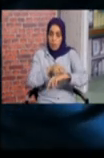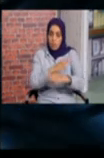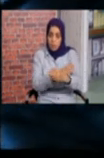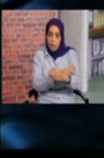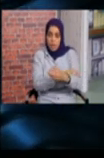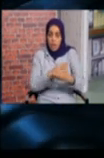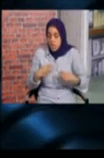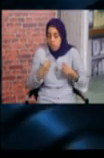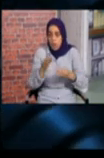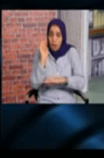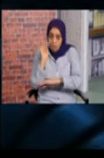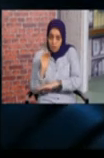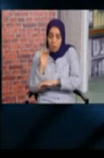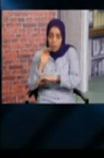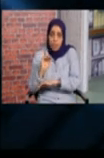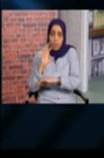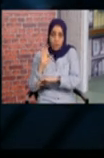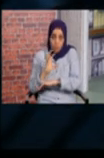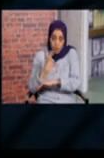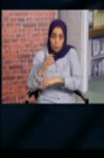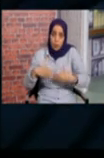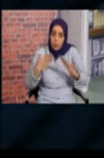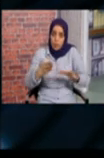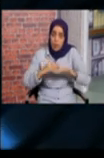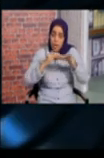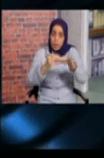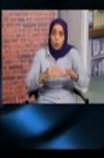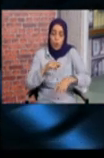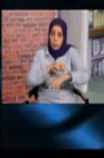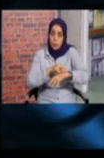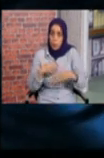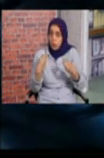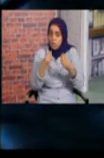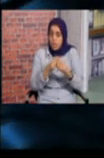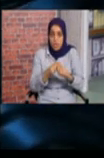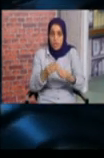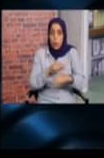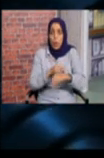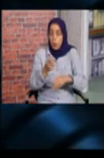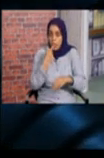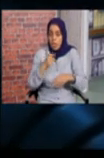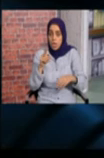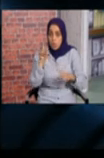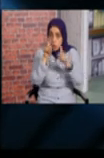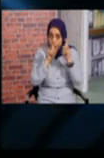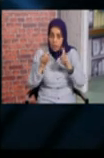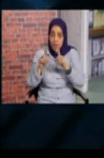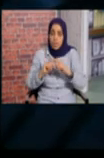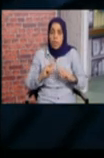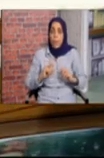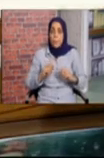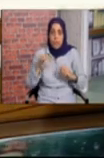الدعم ويستحق العنايه، هو مش مجرم لكن هو فعلا مريض يستحق العلاج والدعم. صحيح. طيب سؤال اخير دكتور احمد، هل من